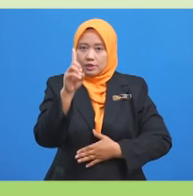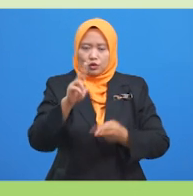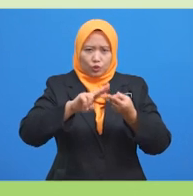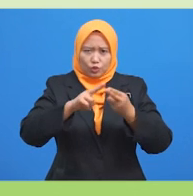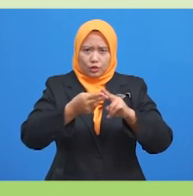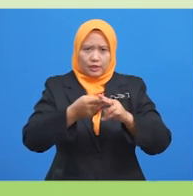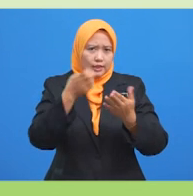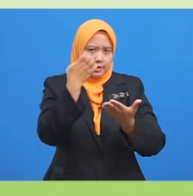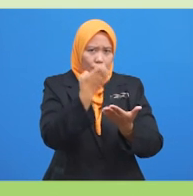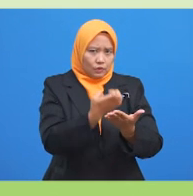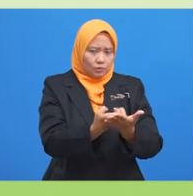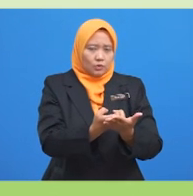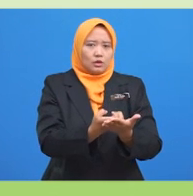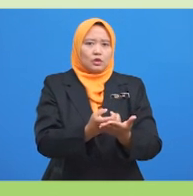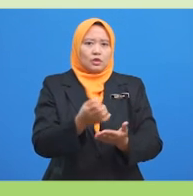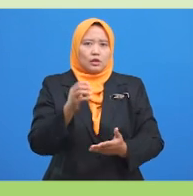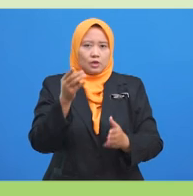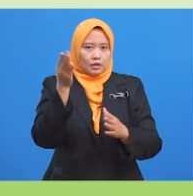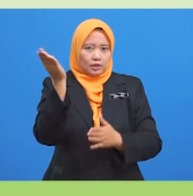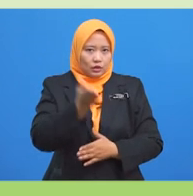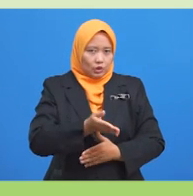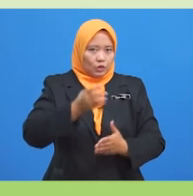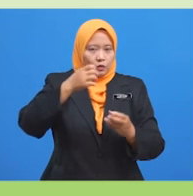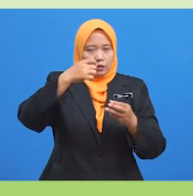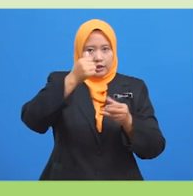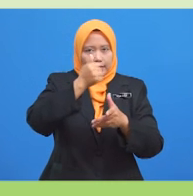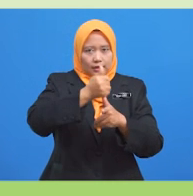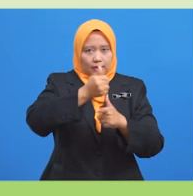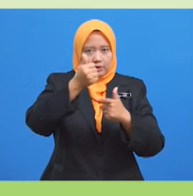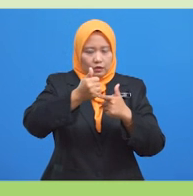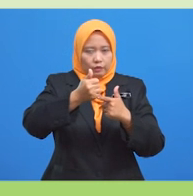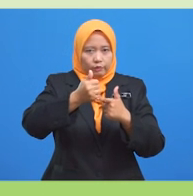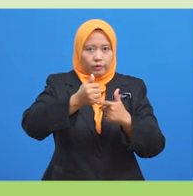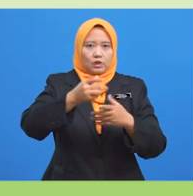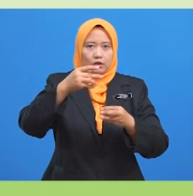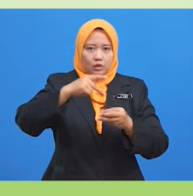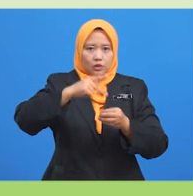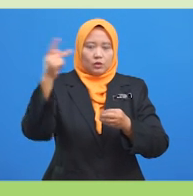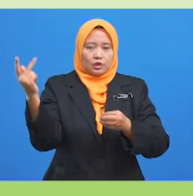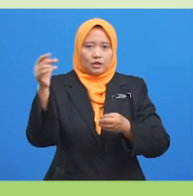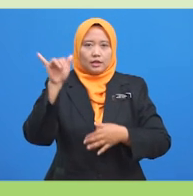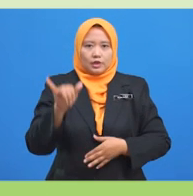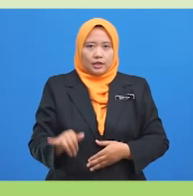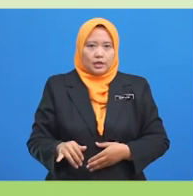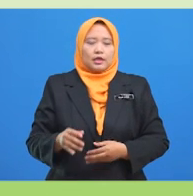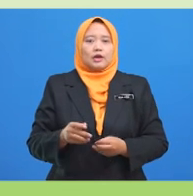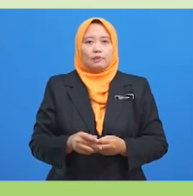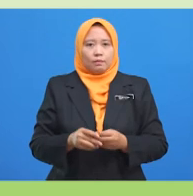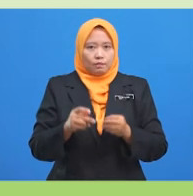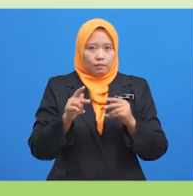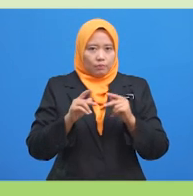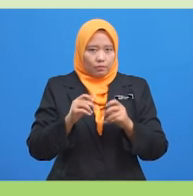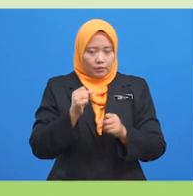sejenis pengeluaran yang produktif. Ia menghasilkan barang dan perkhidmatan. Firma